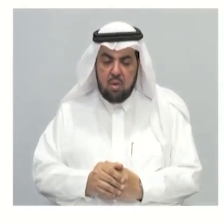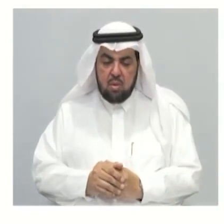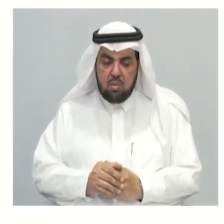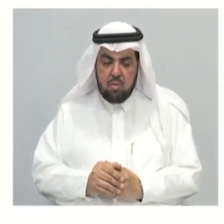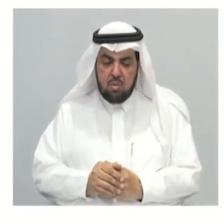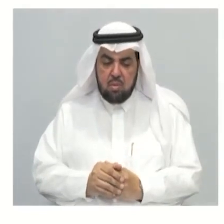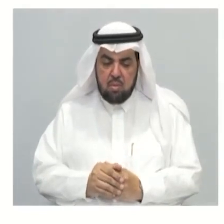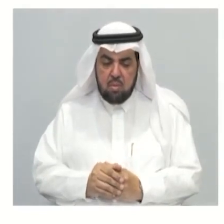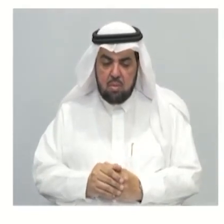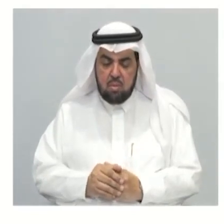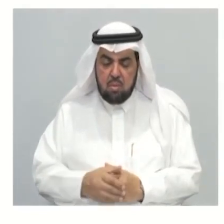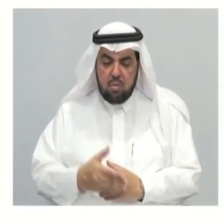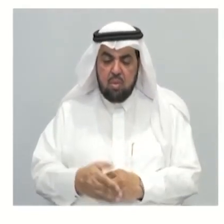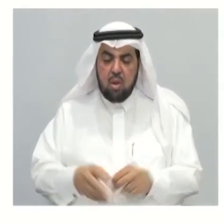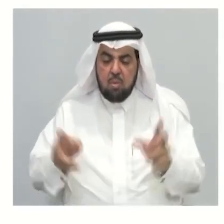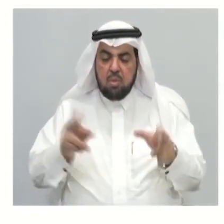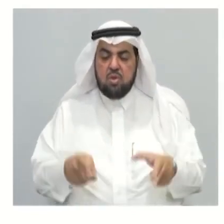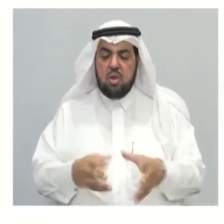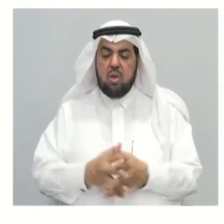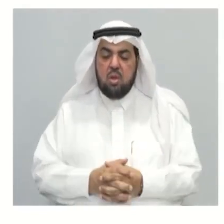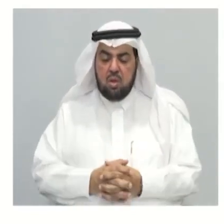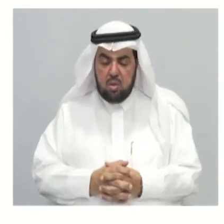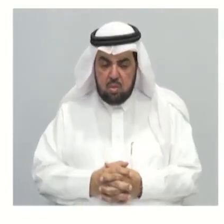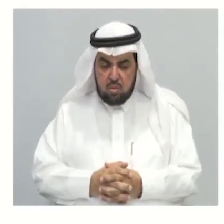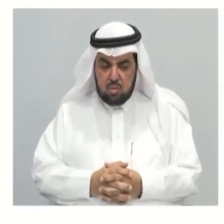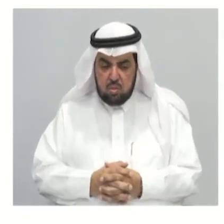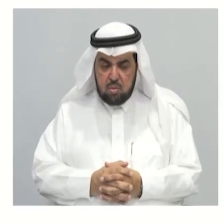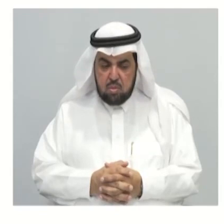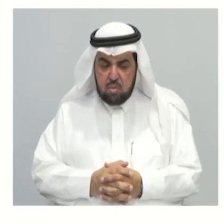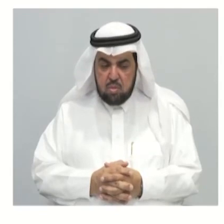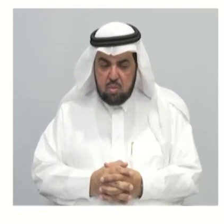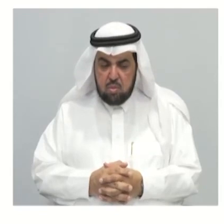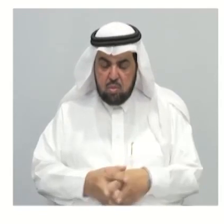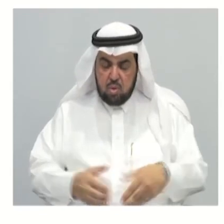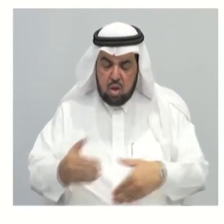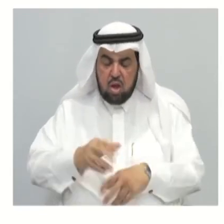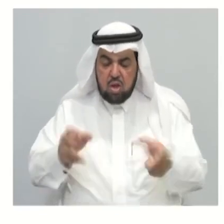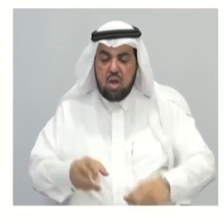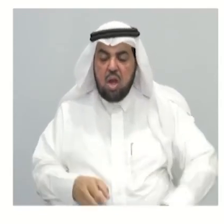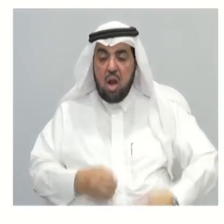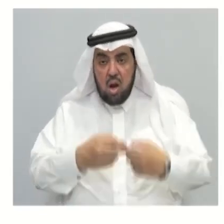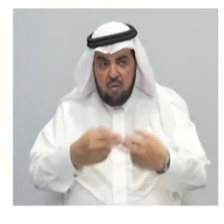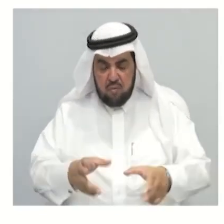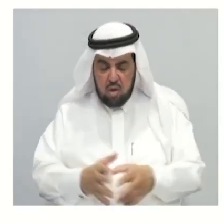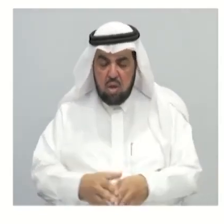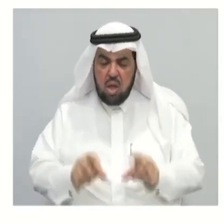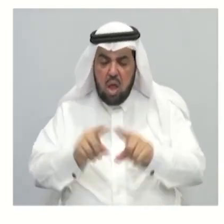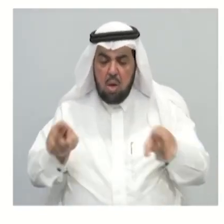اضافه ثم شكل نضيف الشكل الافتراضي